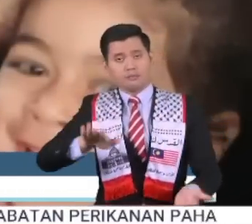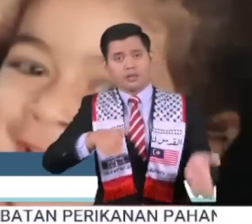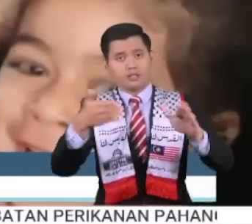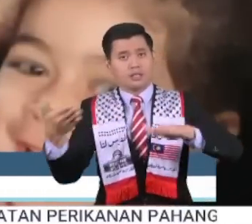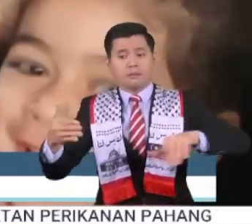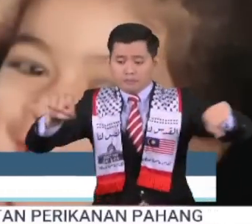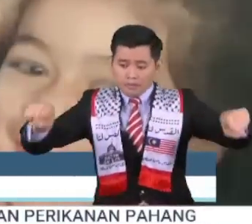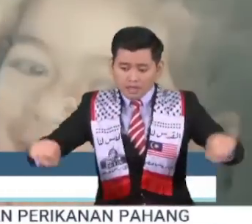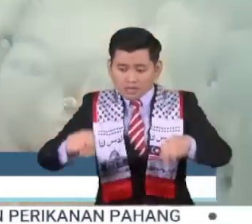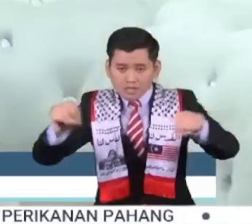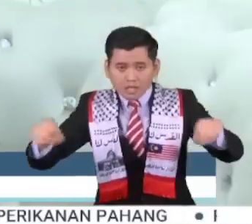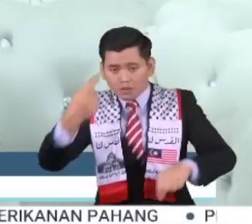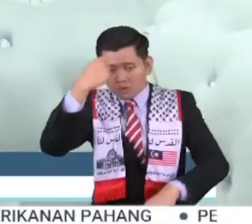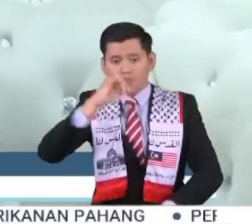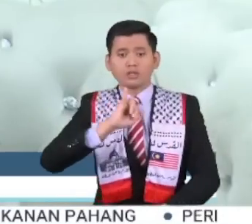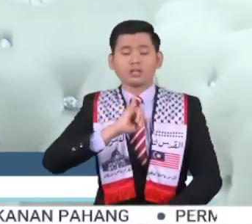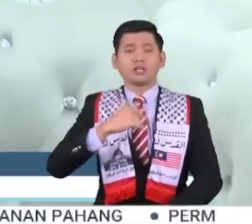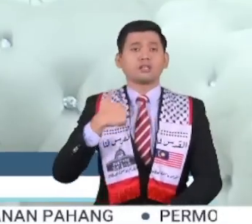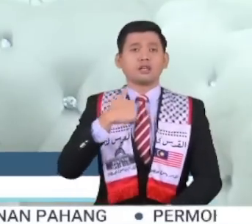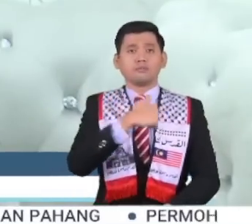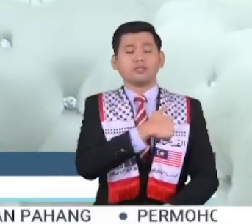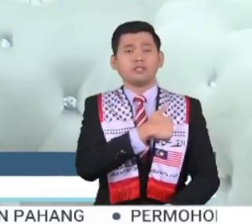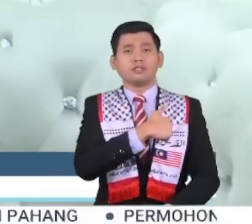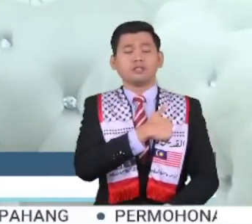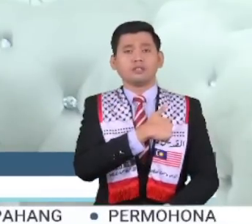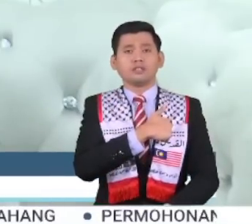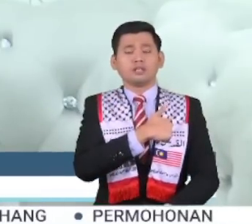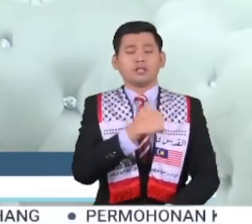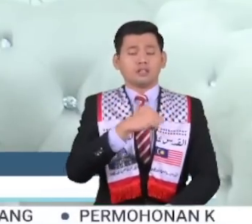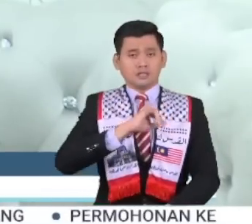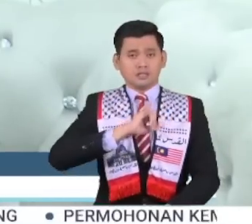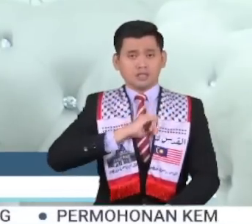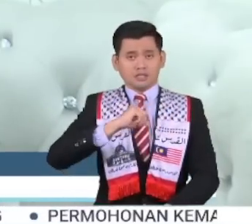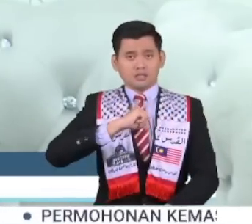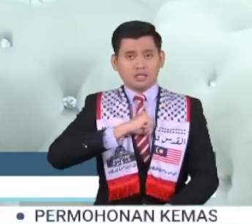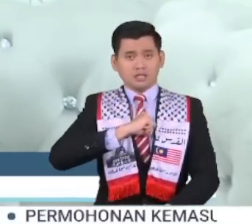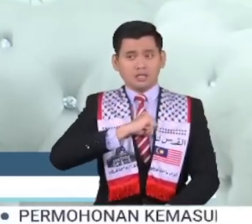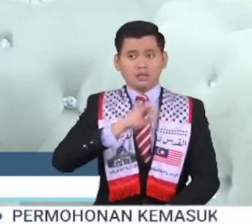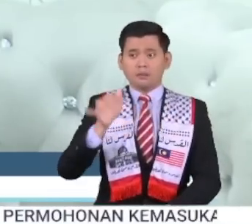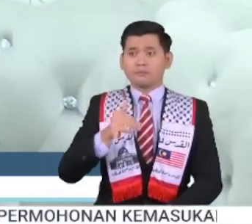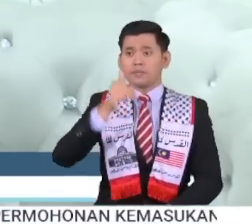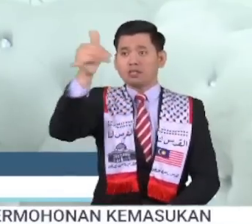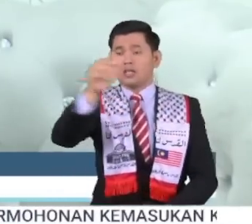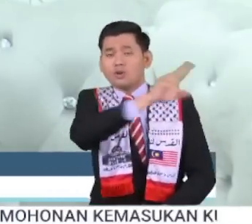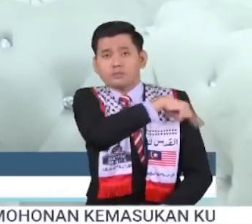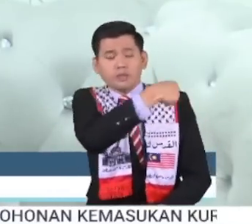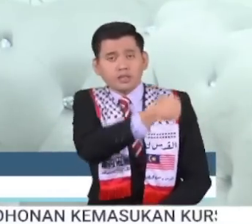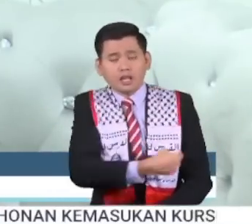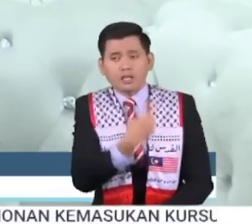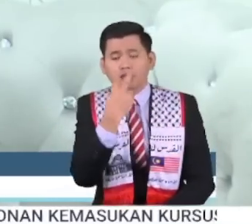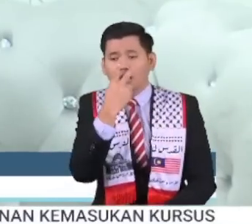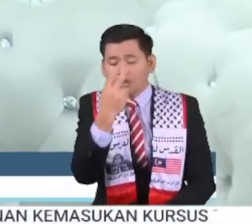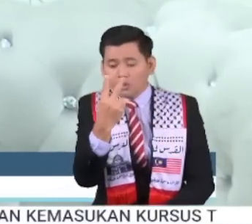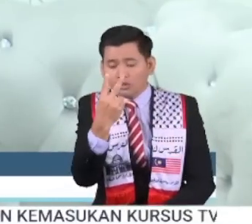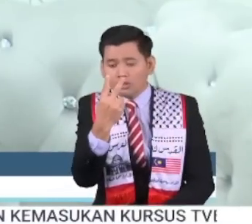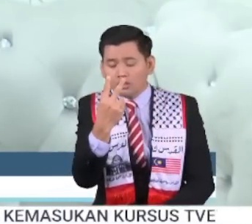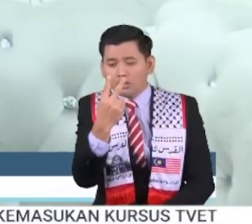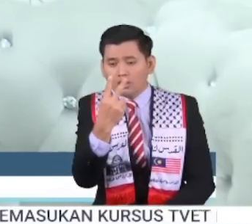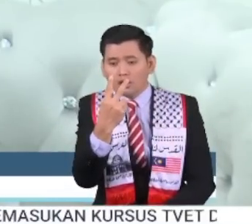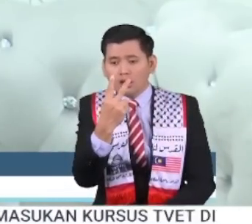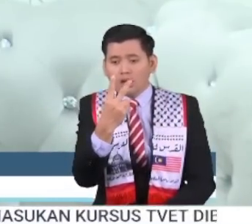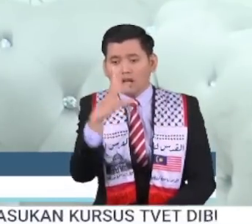masakkan untuk kami. Subhanallah. Lepas tu saya sendiri pergi dekat hospital untuk pengecaman mayat